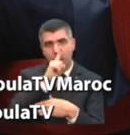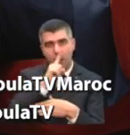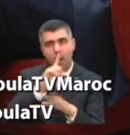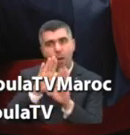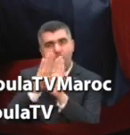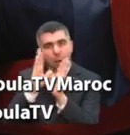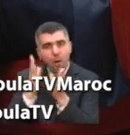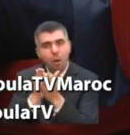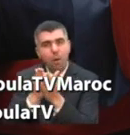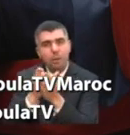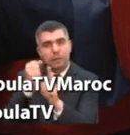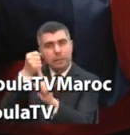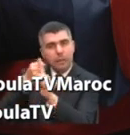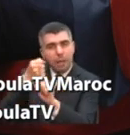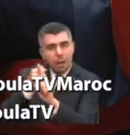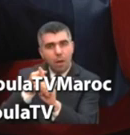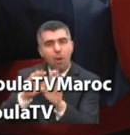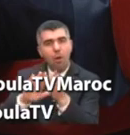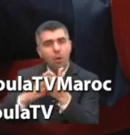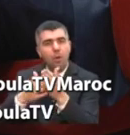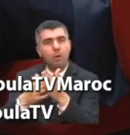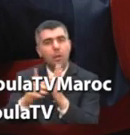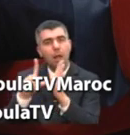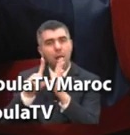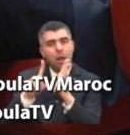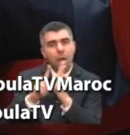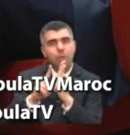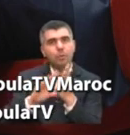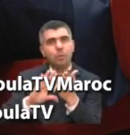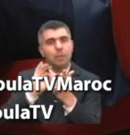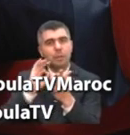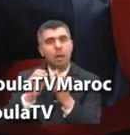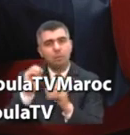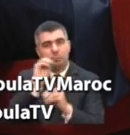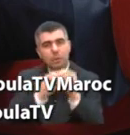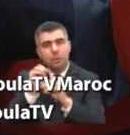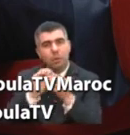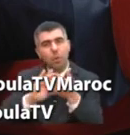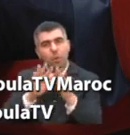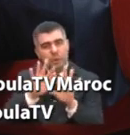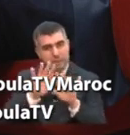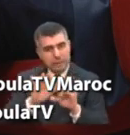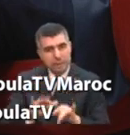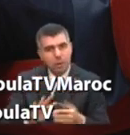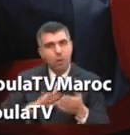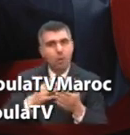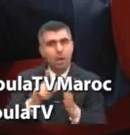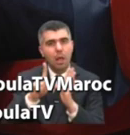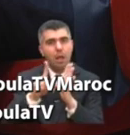نستكمل مسطرة مرتبطة بالدراسة وكذلك صياغات النصوص التنظيمية المرتبطة